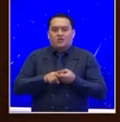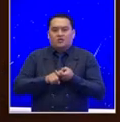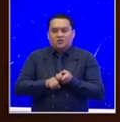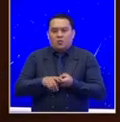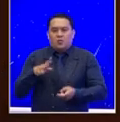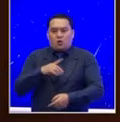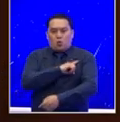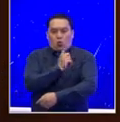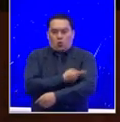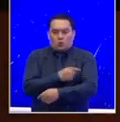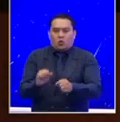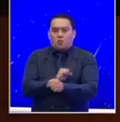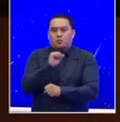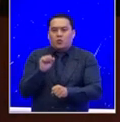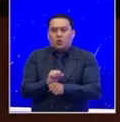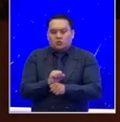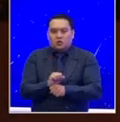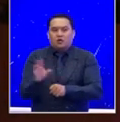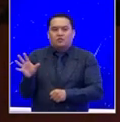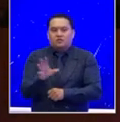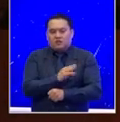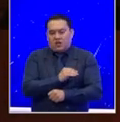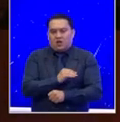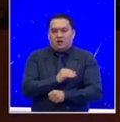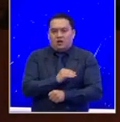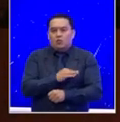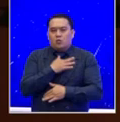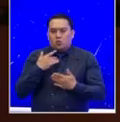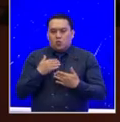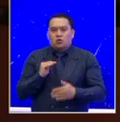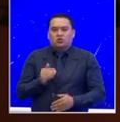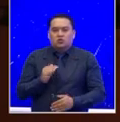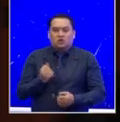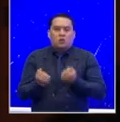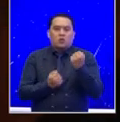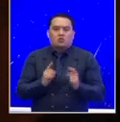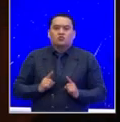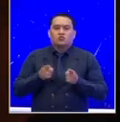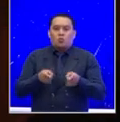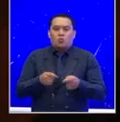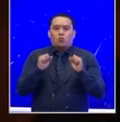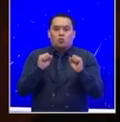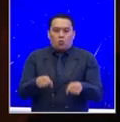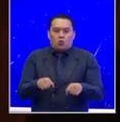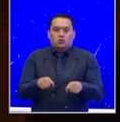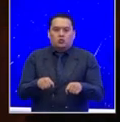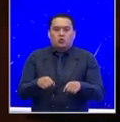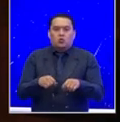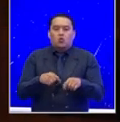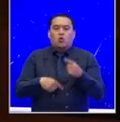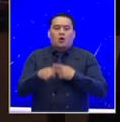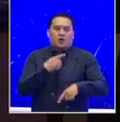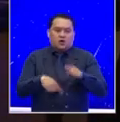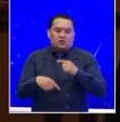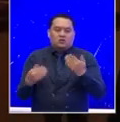чем были усилены санитарные и пропускные меры на всех блокпостах. Многие частные автомобили после вступления в силу новых правил стали разворачивать во